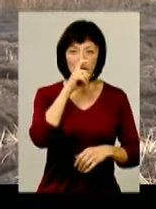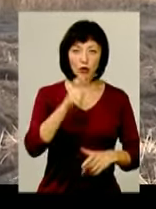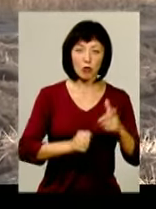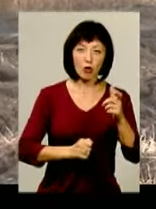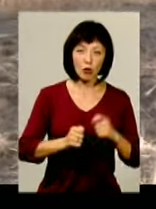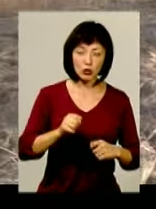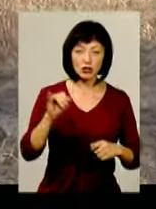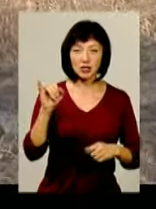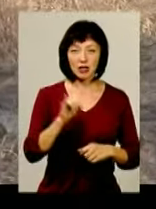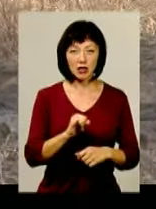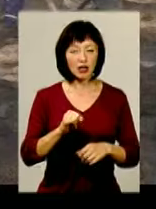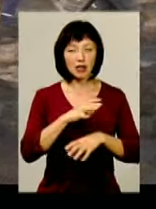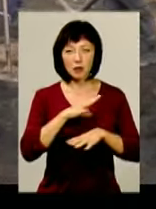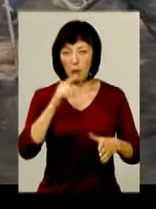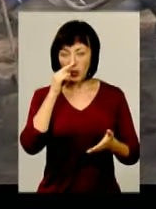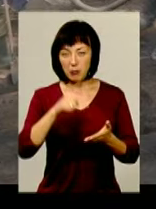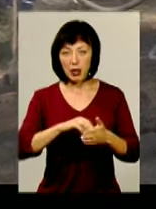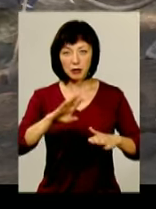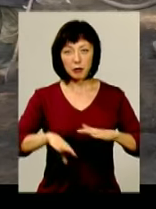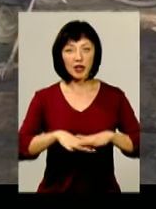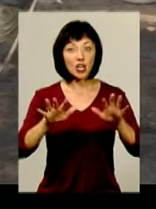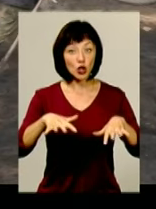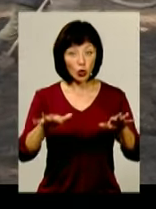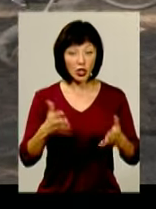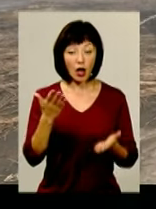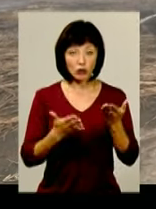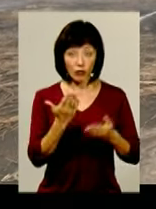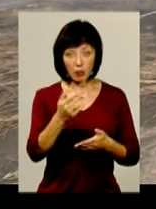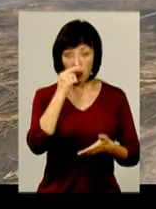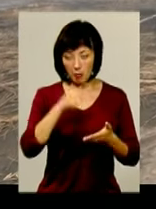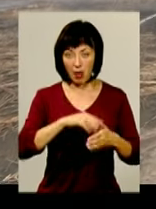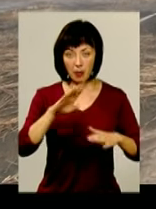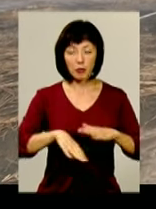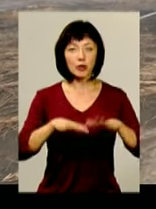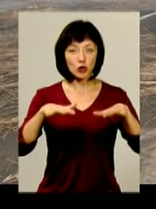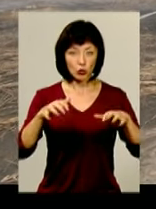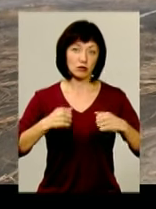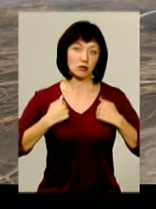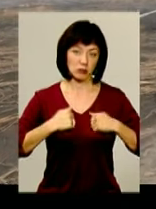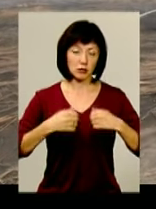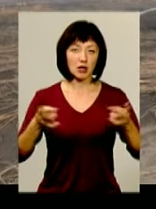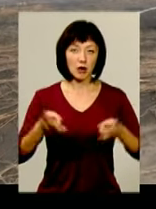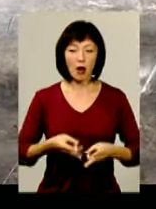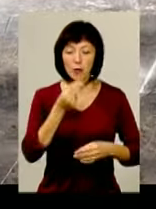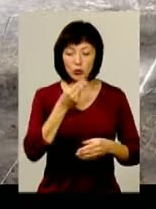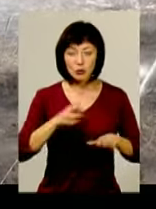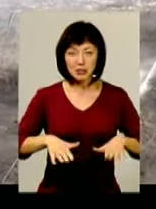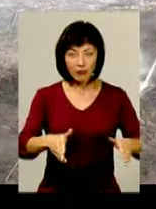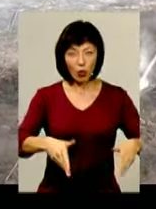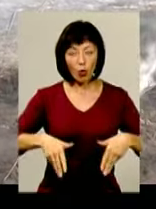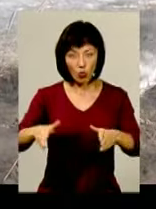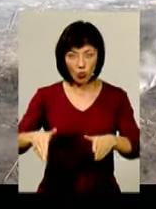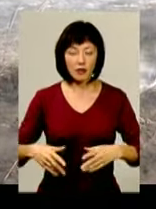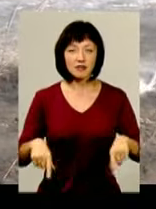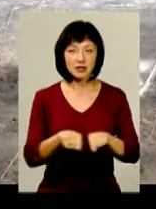кисломолочних напоїв та уникати потрапляння під дощ. Якщо вберегтись від опадів не вдалося, прийміть душ. А продукцію з місцевих городів та найближчих дачних